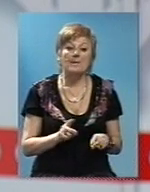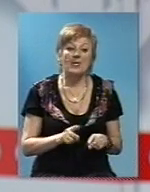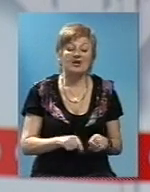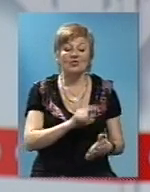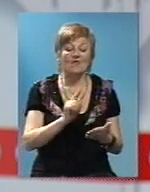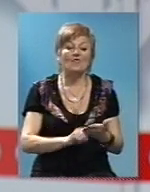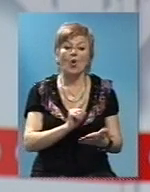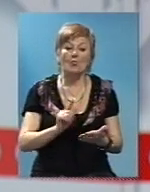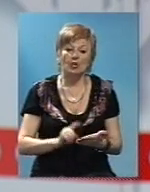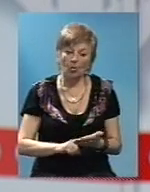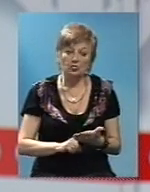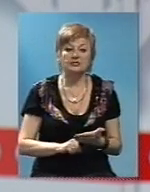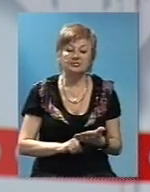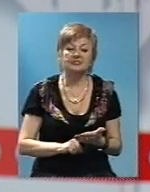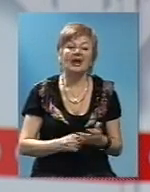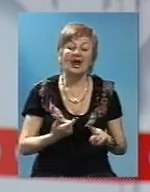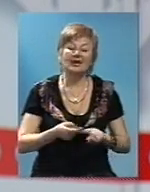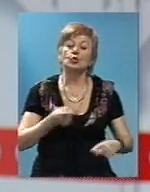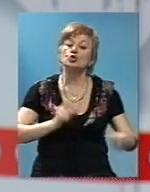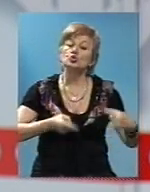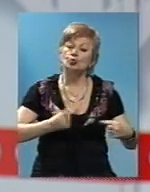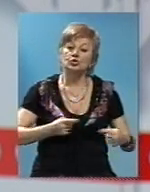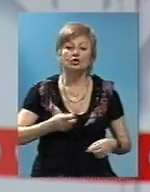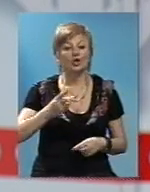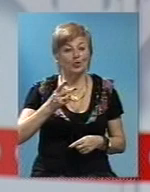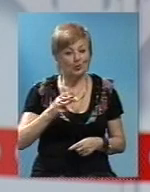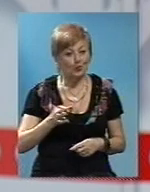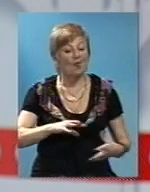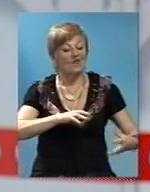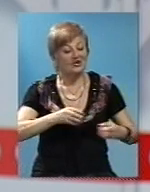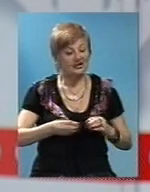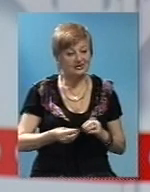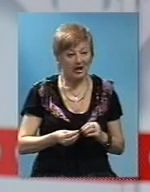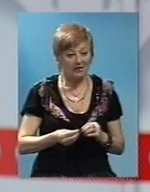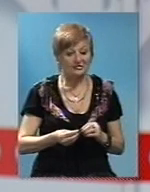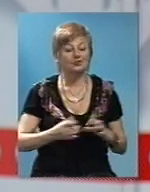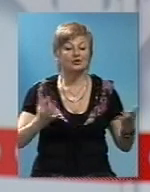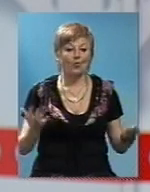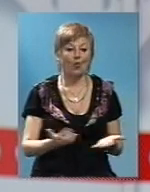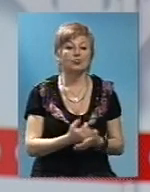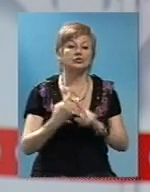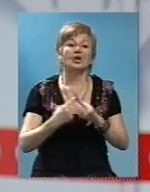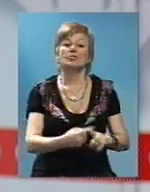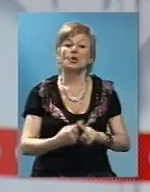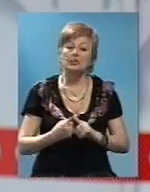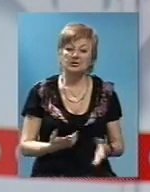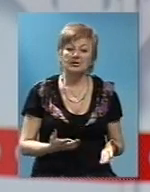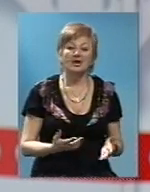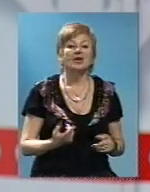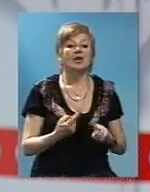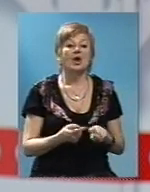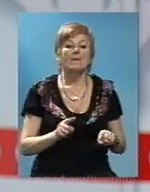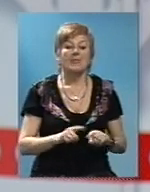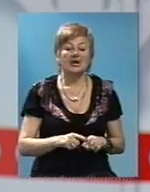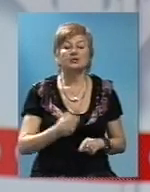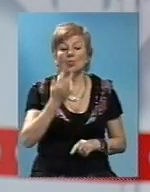питання буває достатньо дискусійним, але що важливо, що в результаті якийсь консенсус досягається. І це також одна з важливих